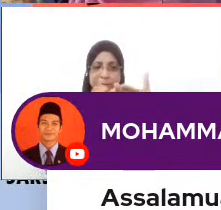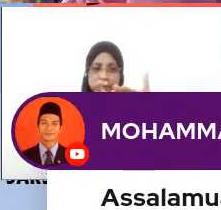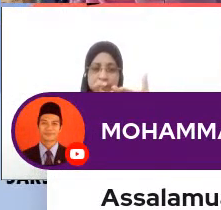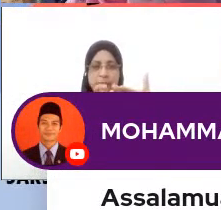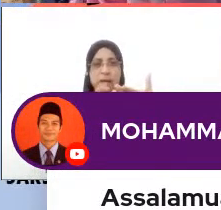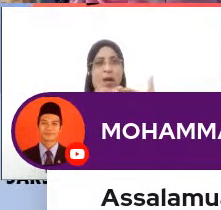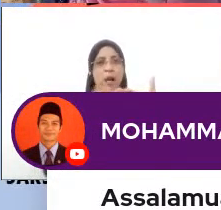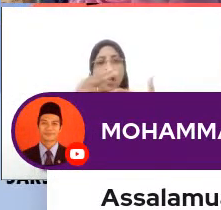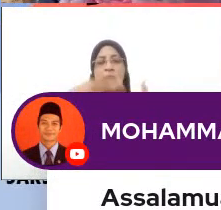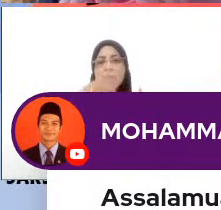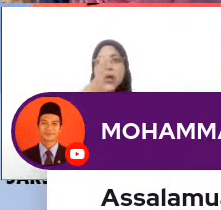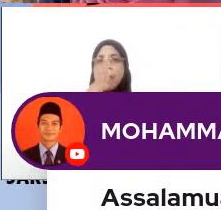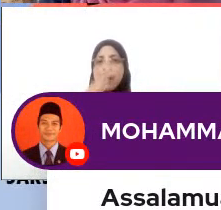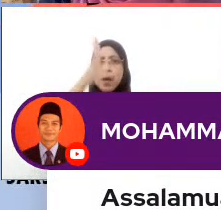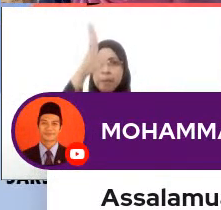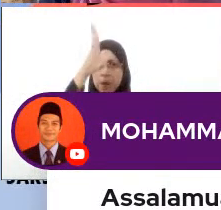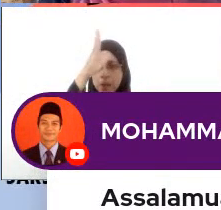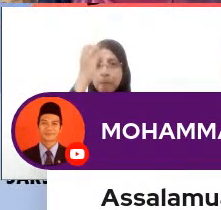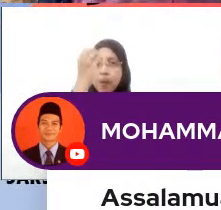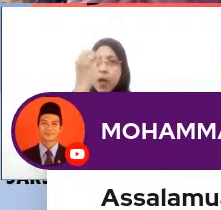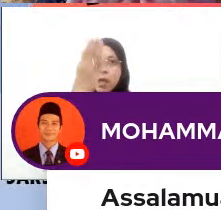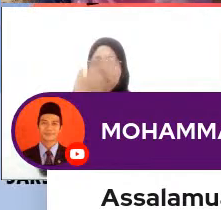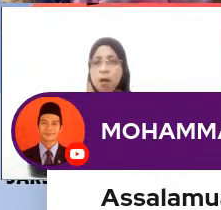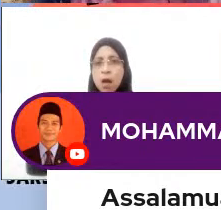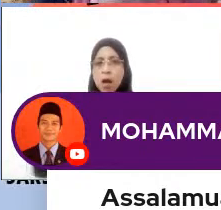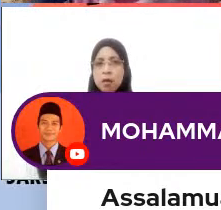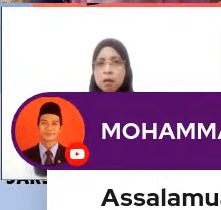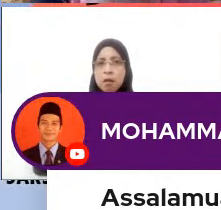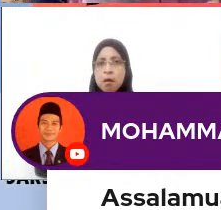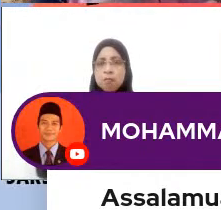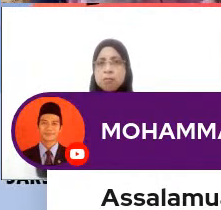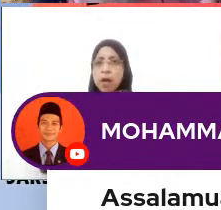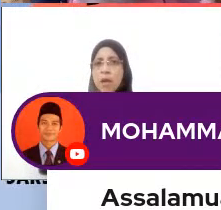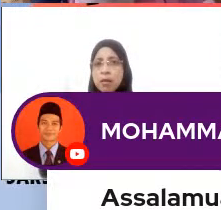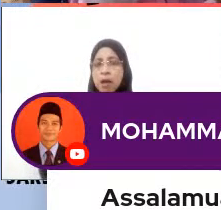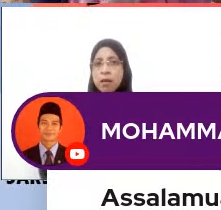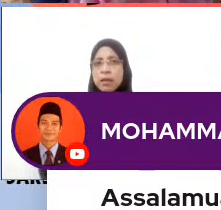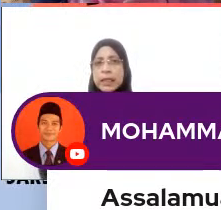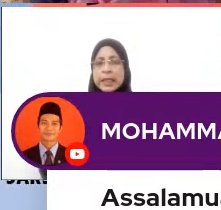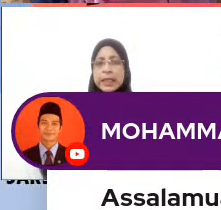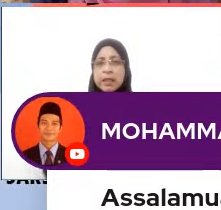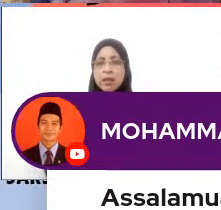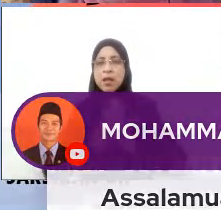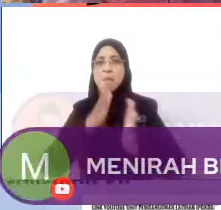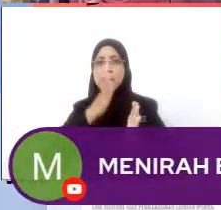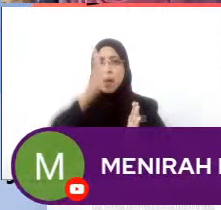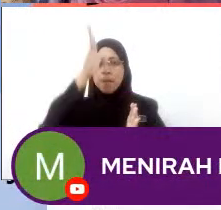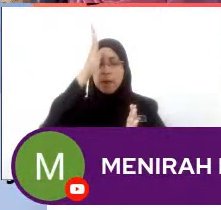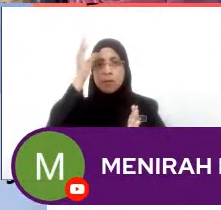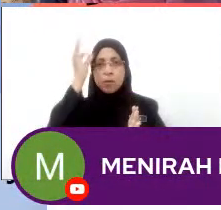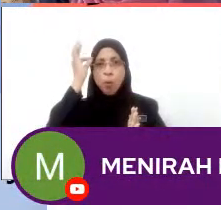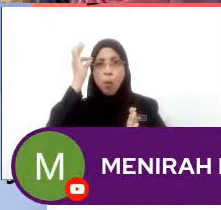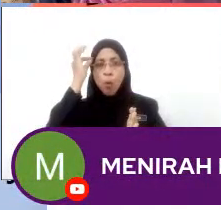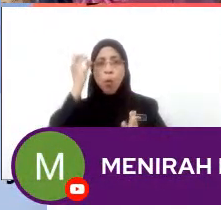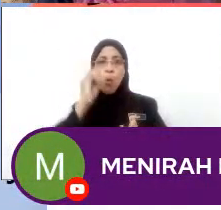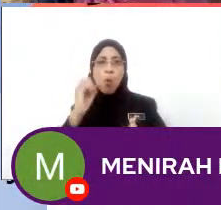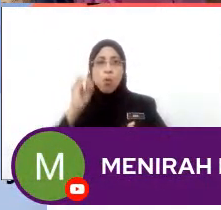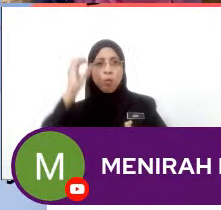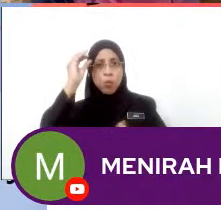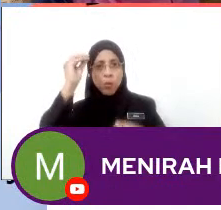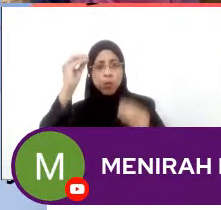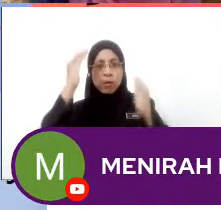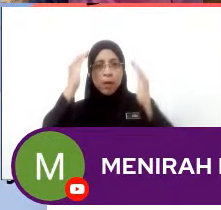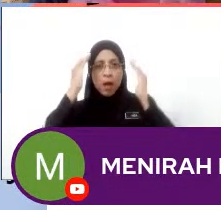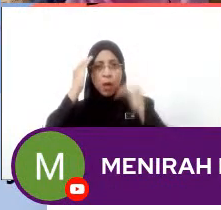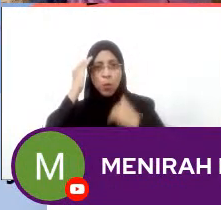supaya dia tahu, oh kehadiran anak-anak ni dicatat. Jadi dia, bila dia nampak anak dia hadir, bila yang tak hadir dia lebih peka lah dengan kehadiran anak-anak